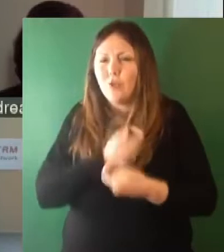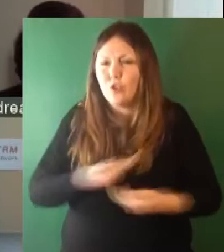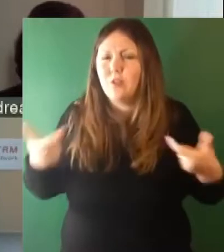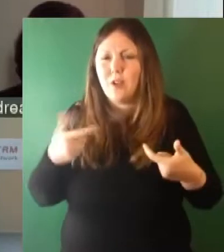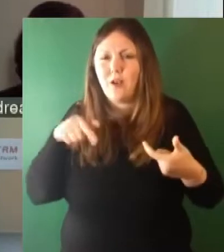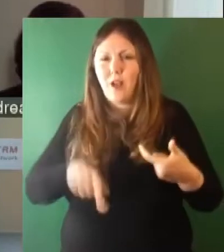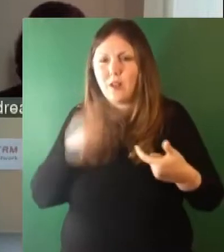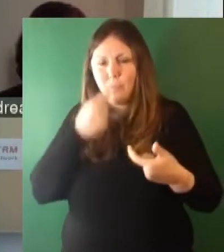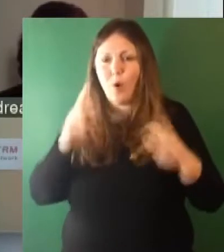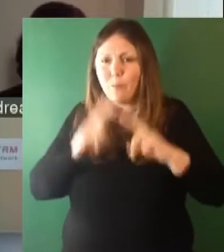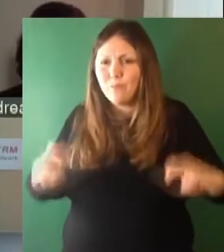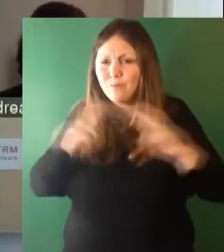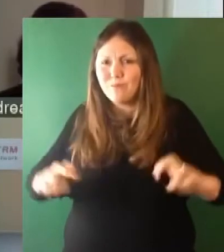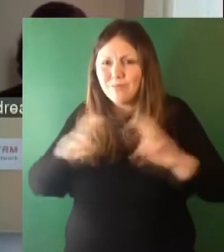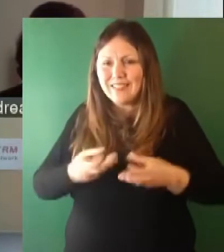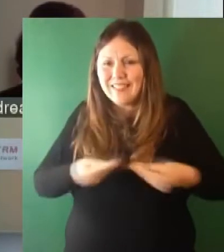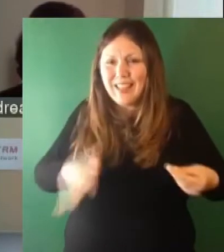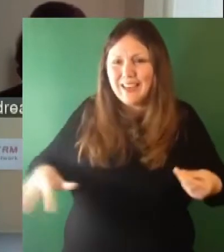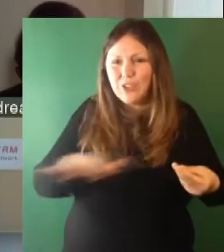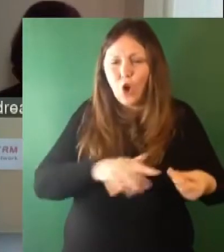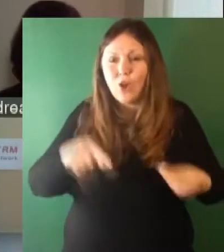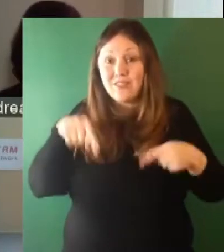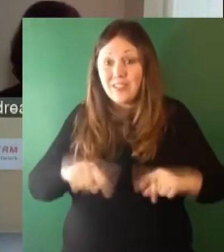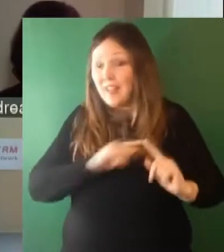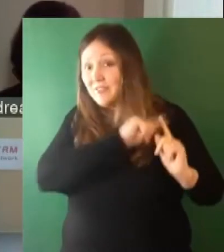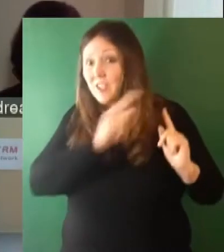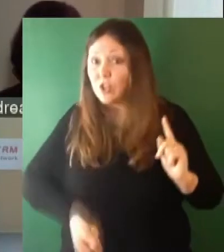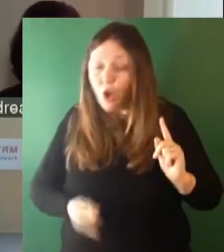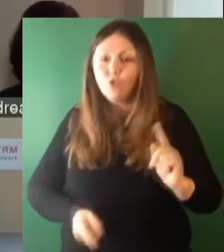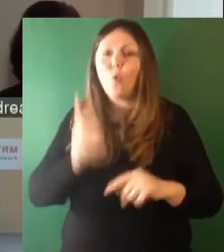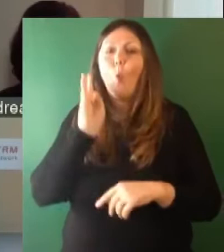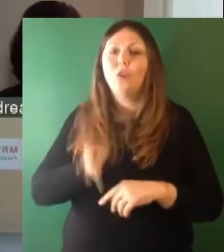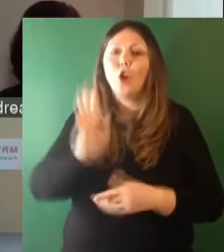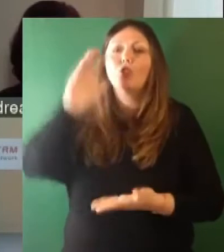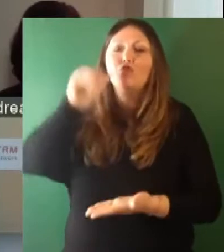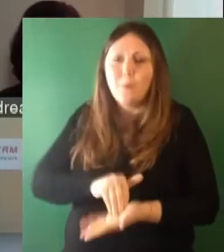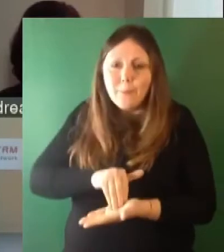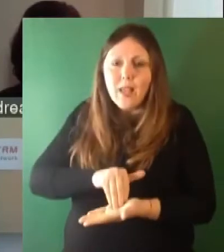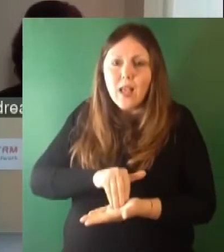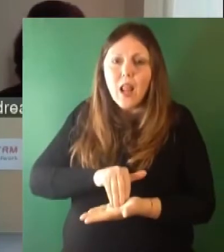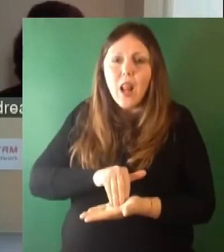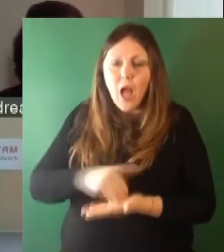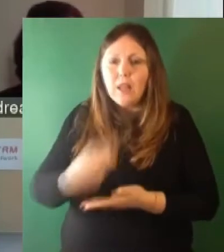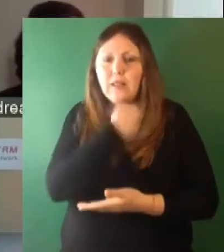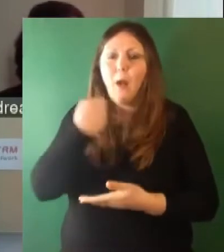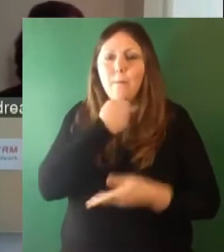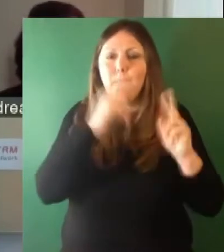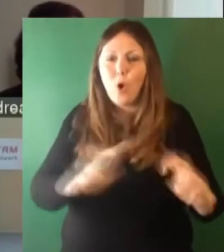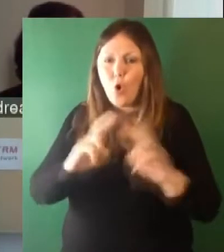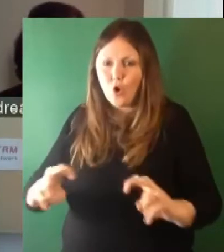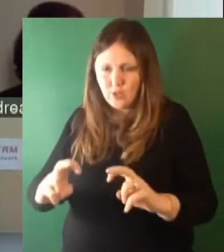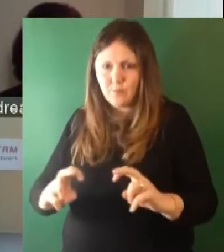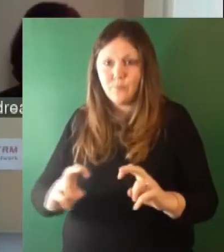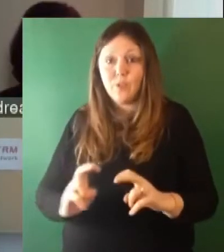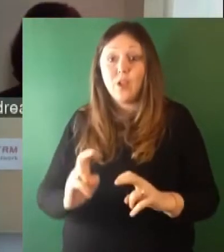a fare più di 14.000 test, cioè abbiamo fatto 14.000 tamponi. Su 14.000, 1.800 circa